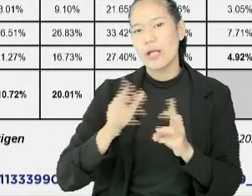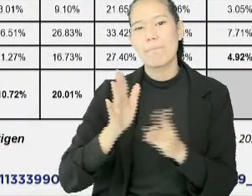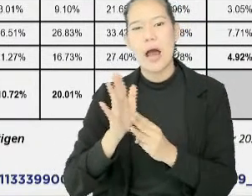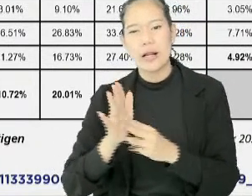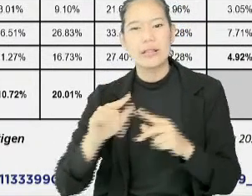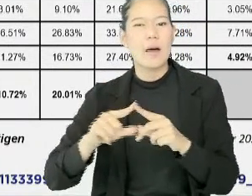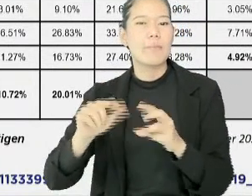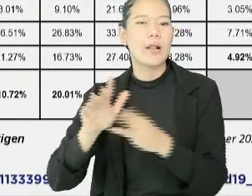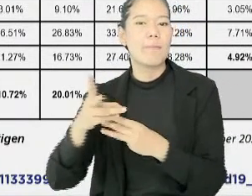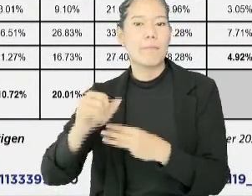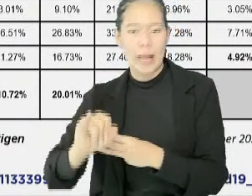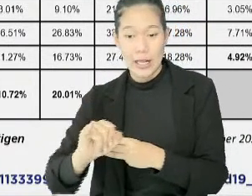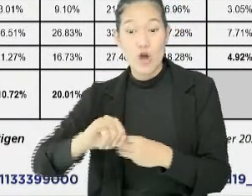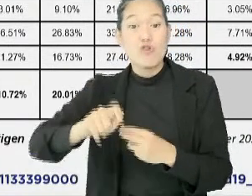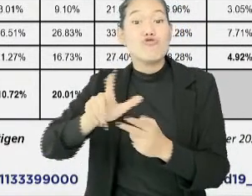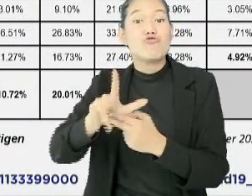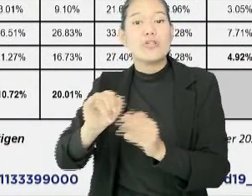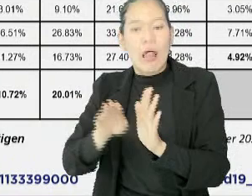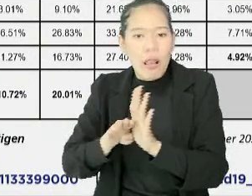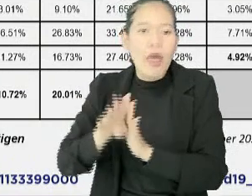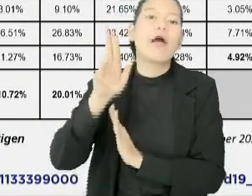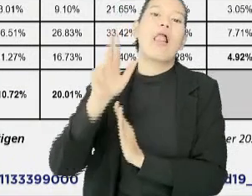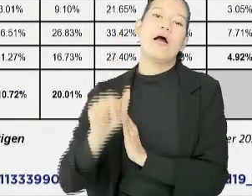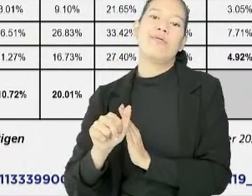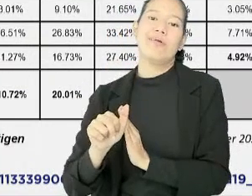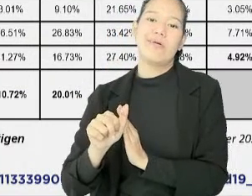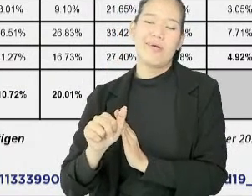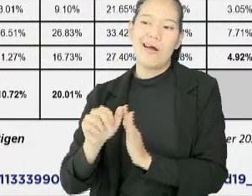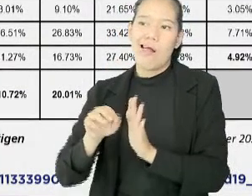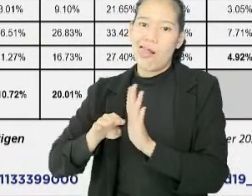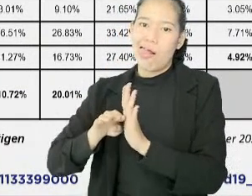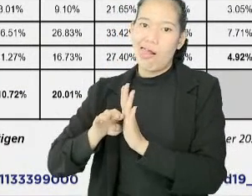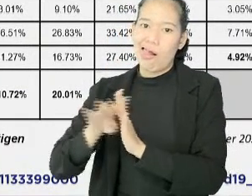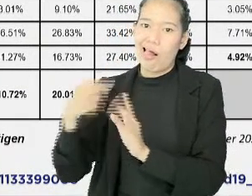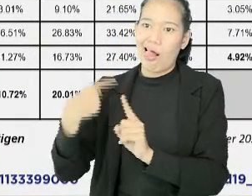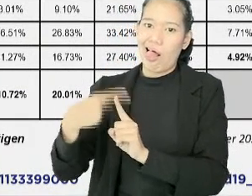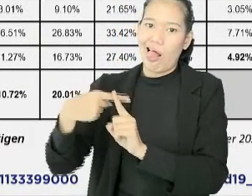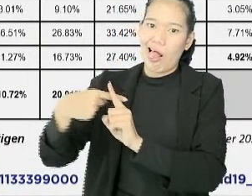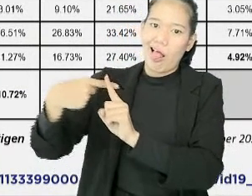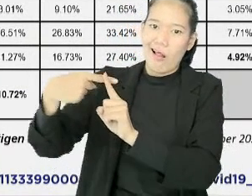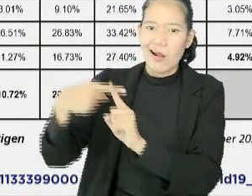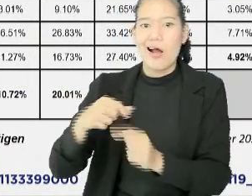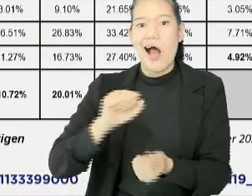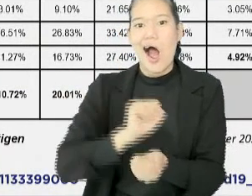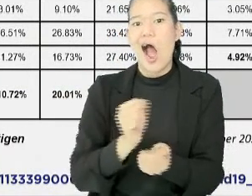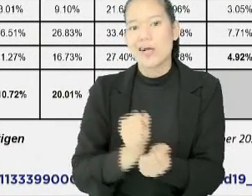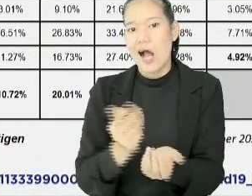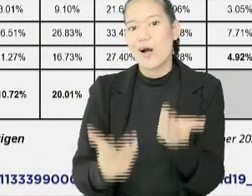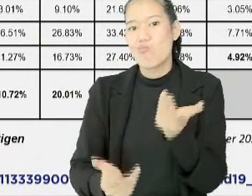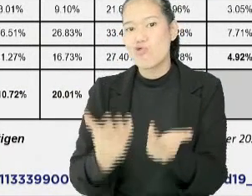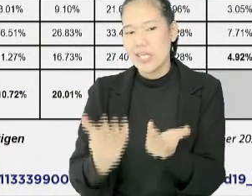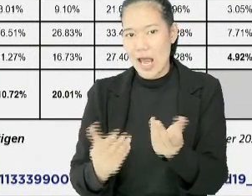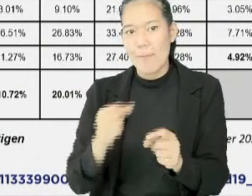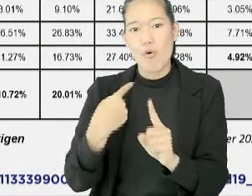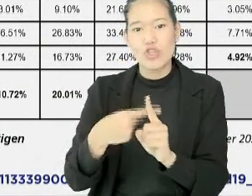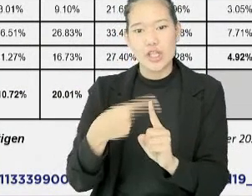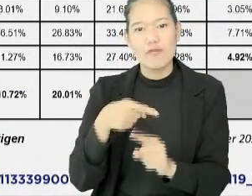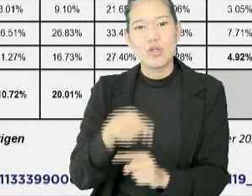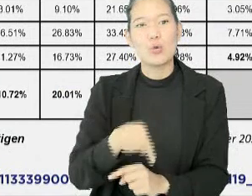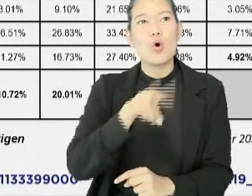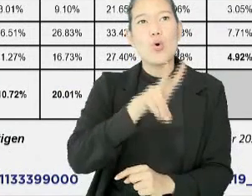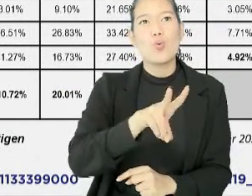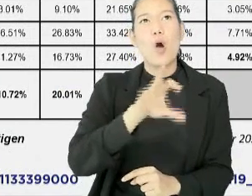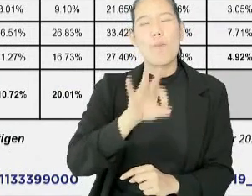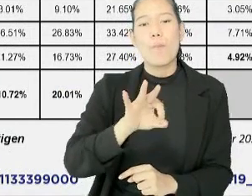Maret April Mei Juni mulai naik lagi mulai packing apalagi angka positif istirahatnya kalau kita lihat disini bahkan mencapai